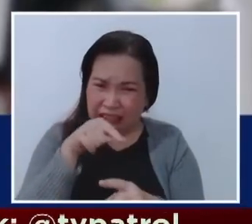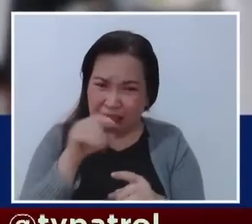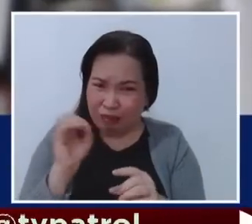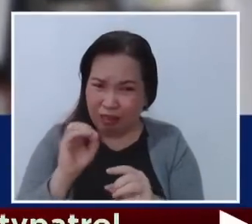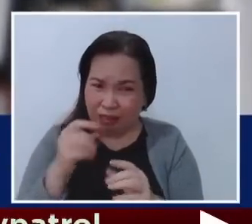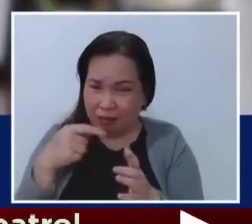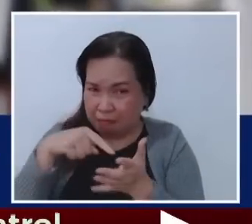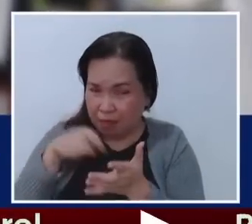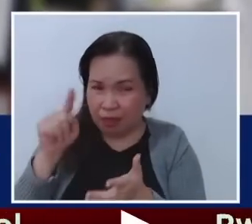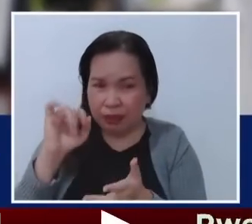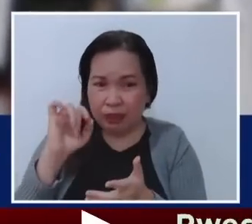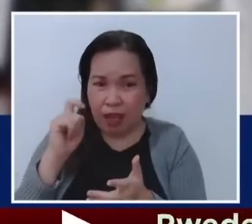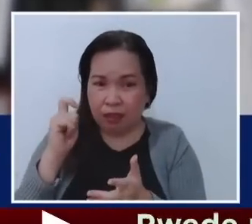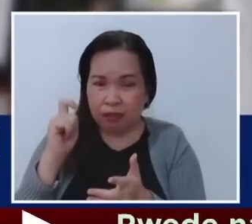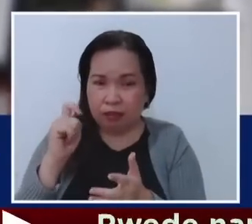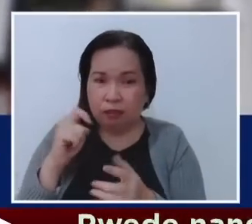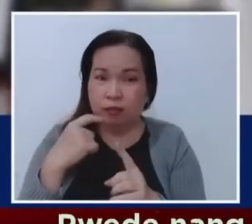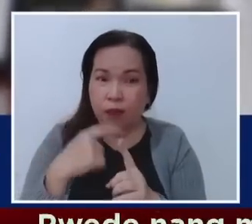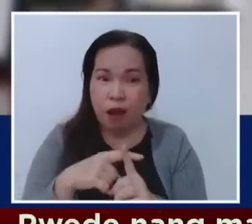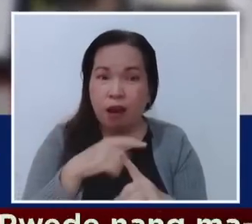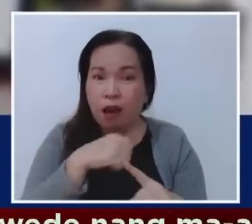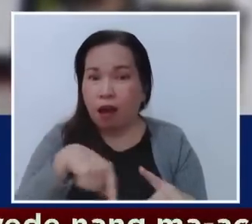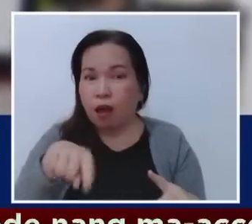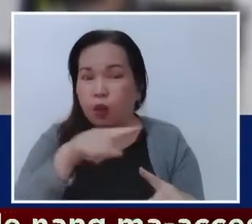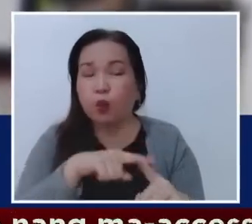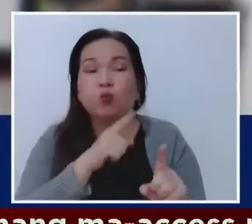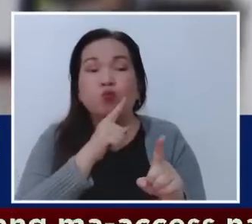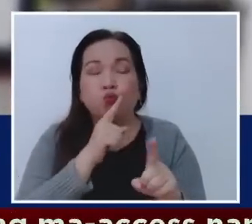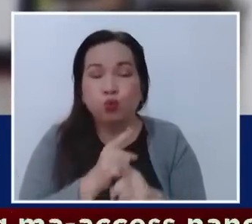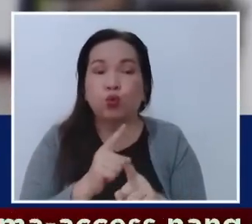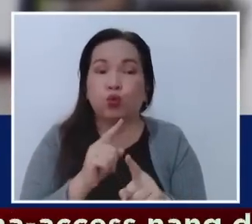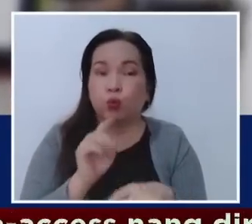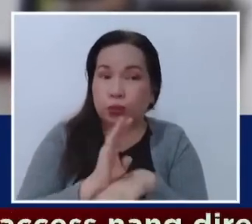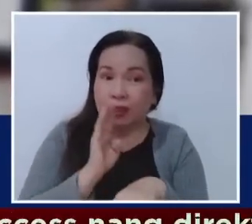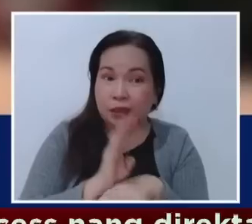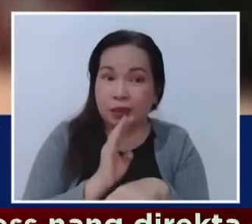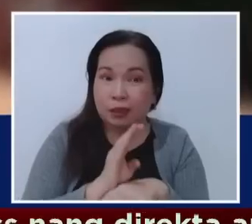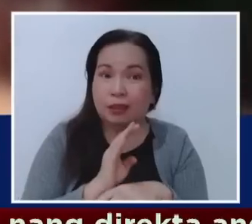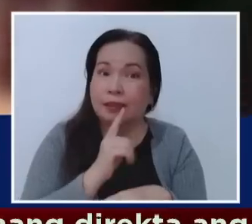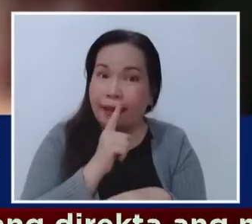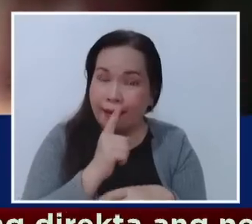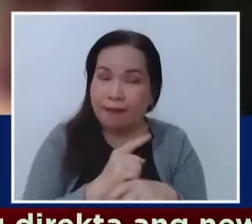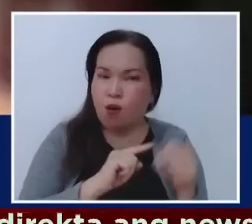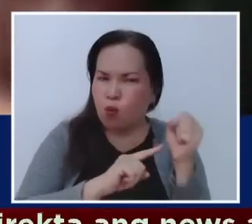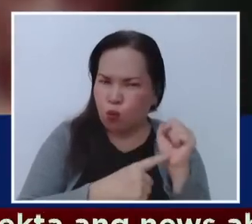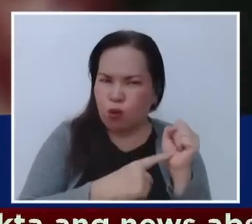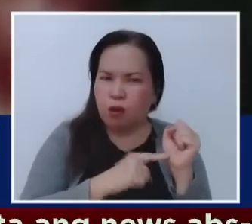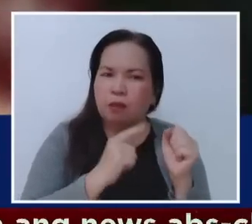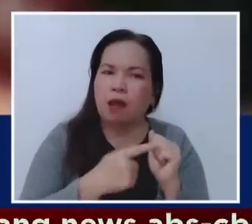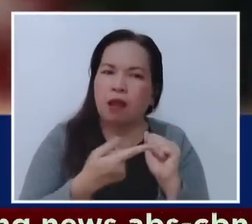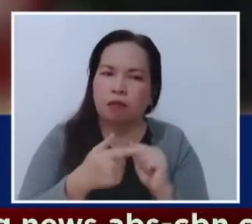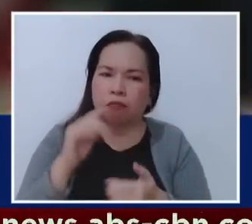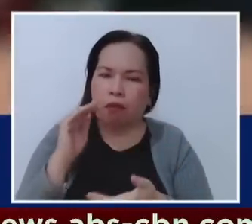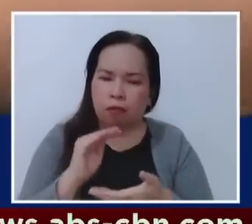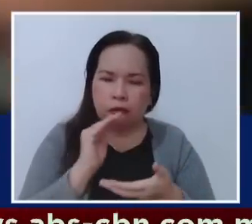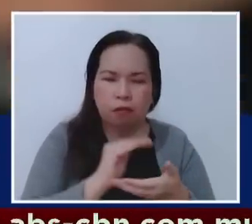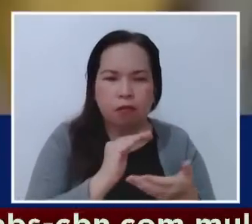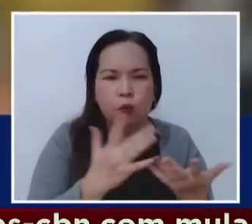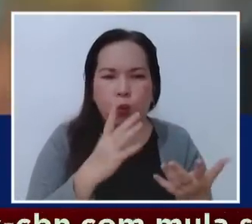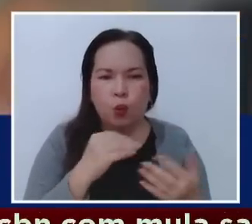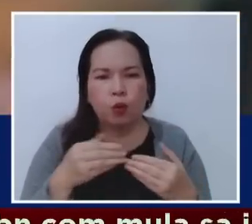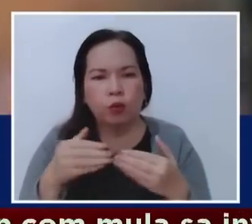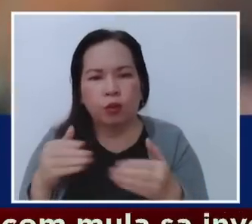buwis. Apektado rin ang kita ng mga lehitimong negosyo na posibleng maging dahilan ng pagbabawas ng mga trabahador o